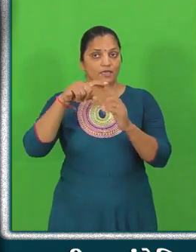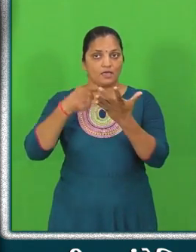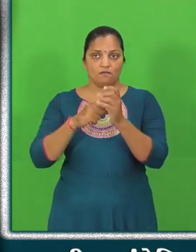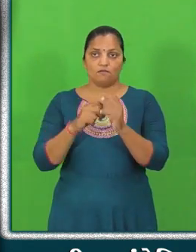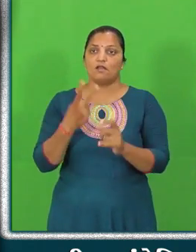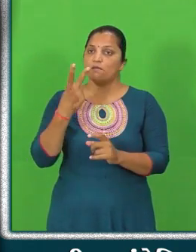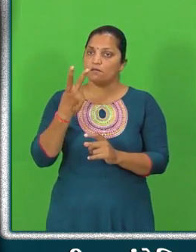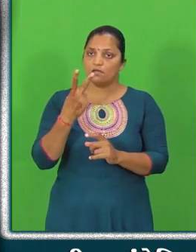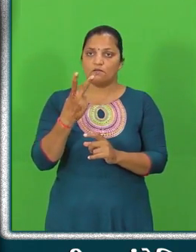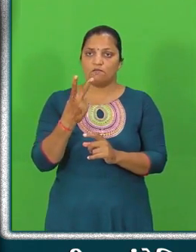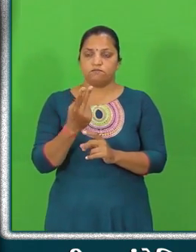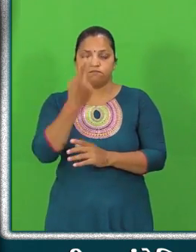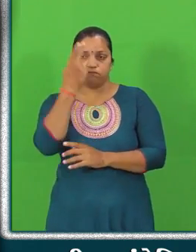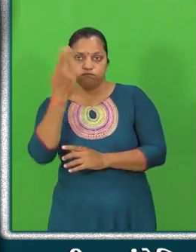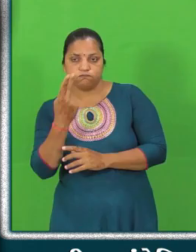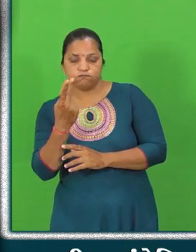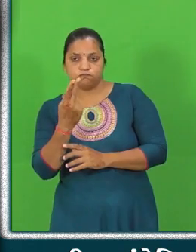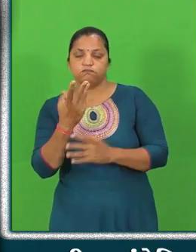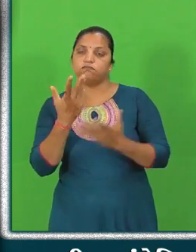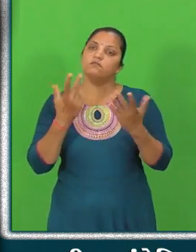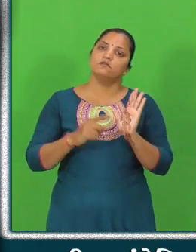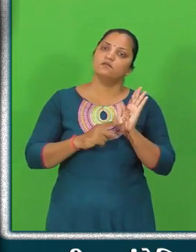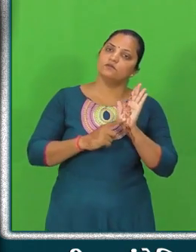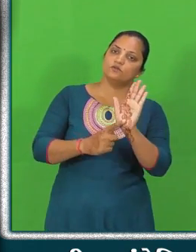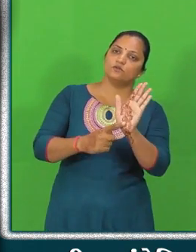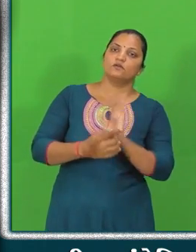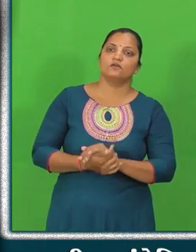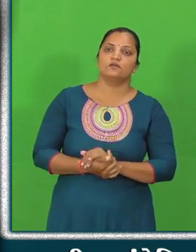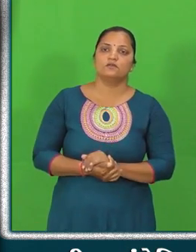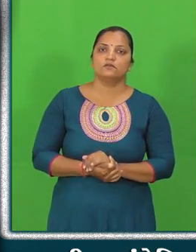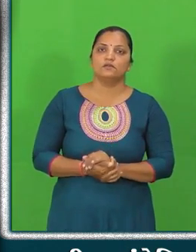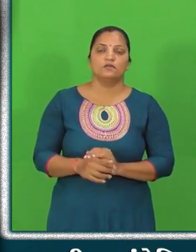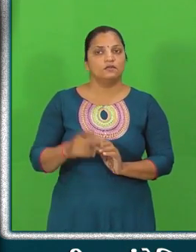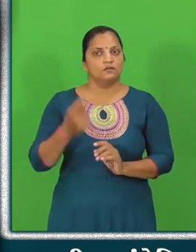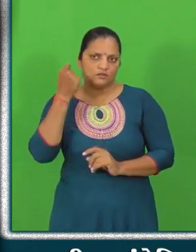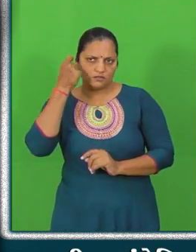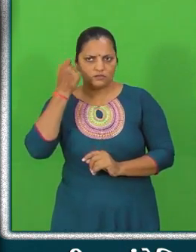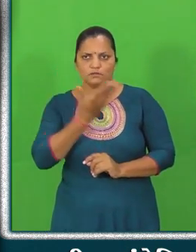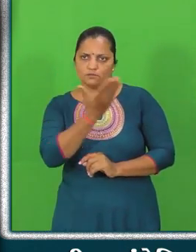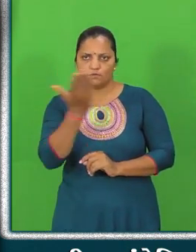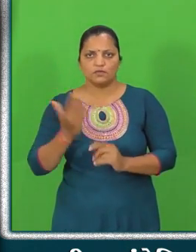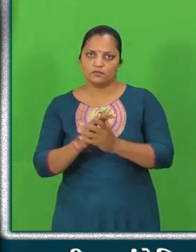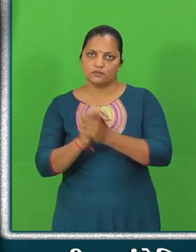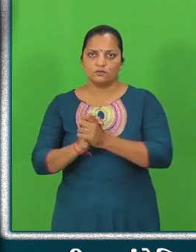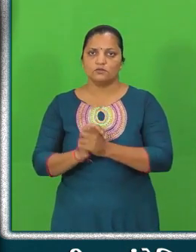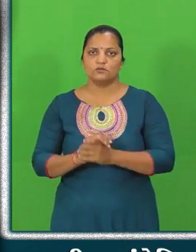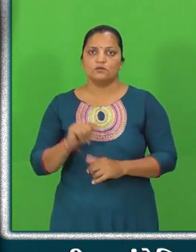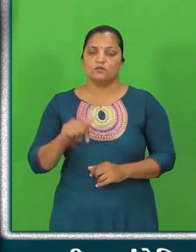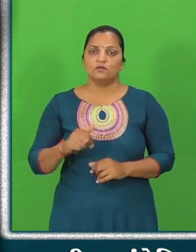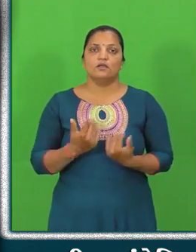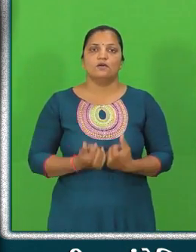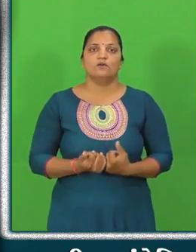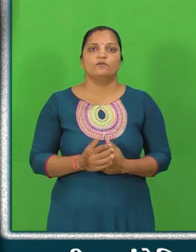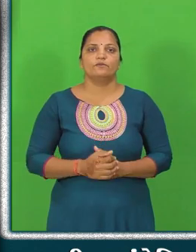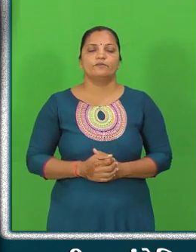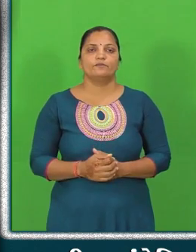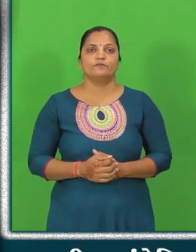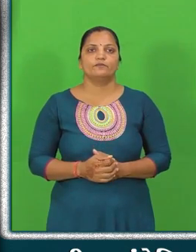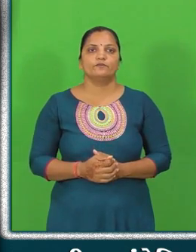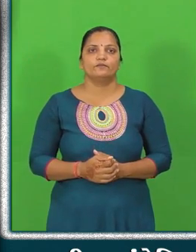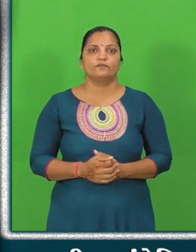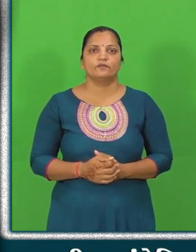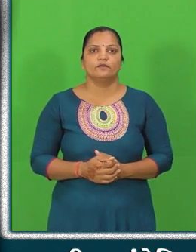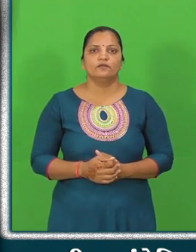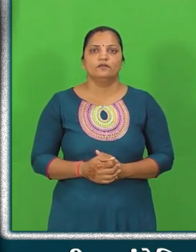વડે આપણે આ પ્રવૃત્તિને આપણે દર્શાવી છે, સમજ પડી ગઈ હશે મિત્રોને। કે ચલો હવે